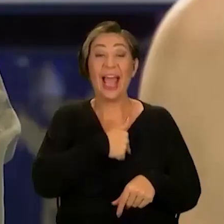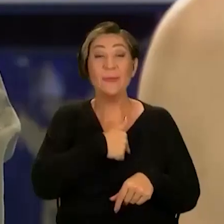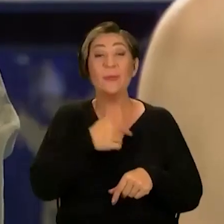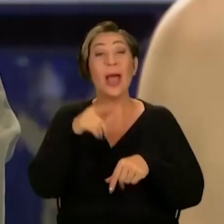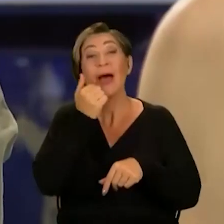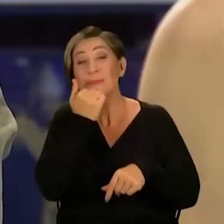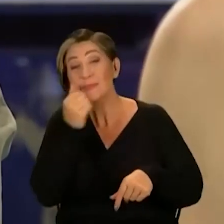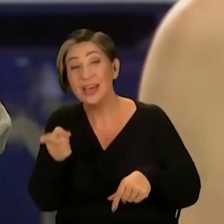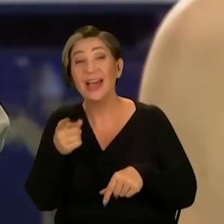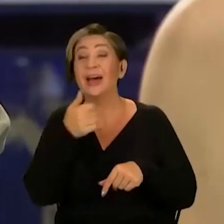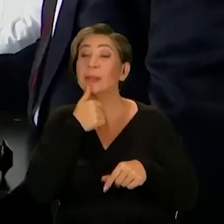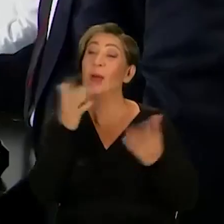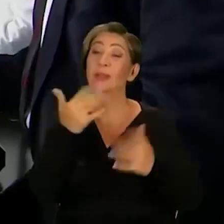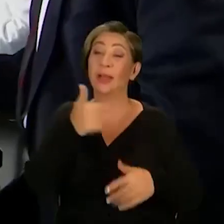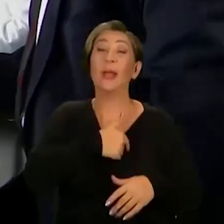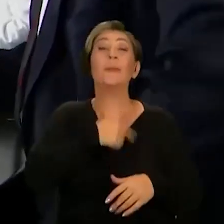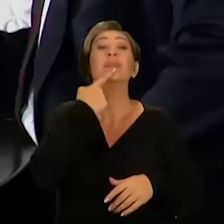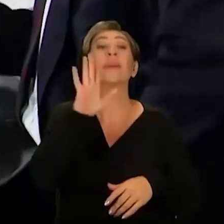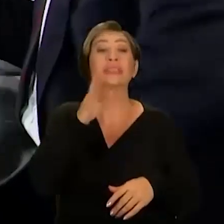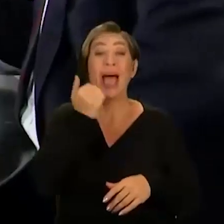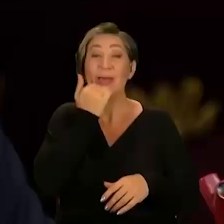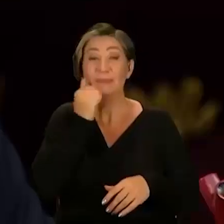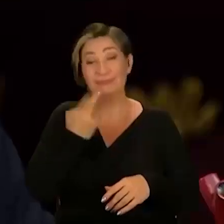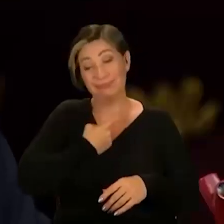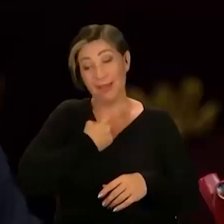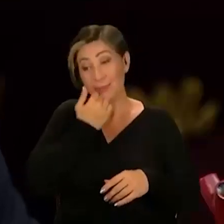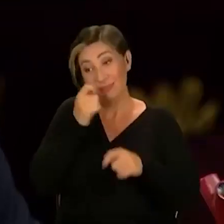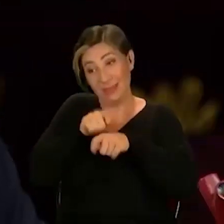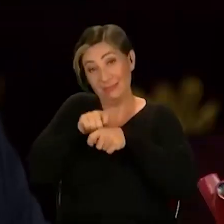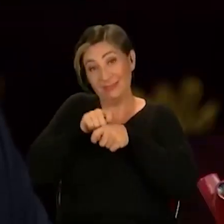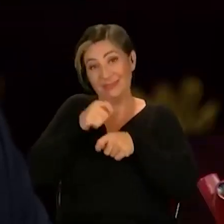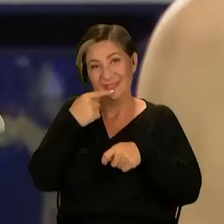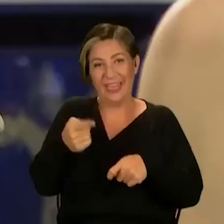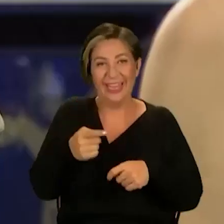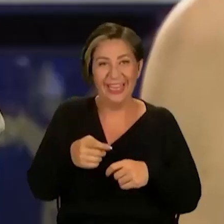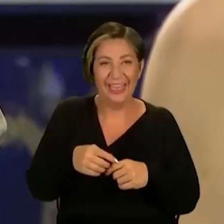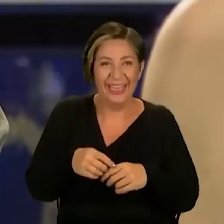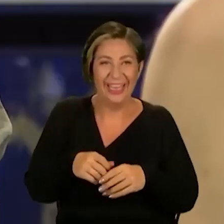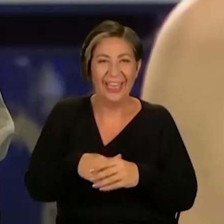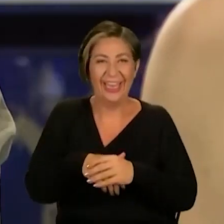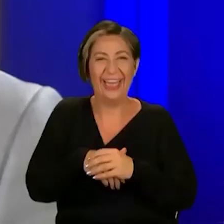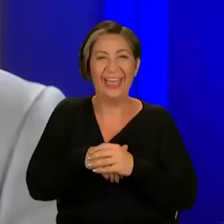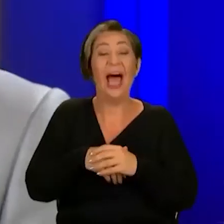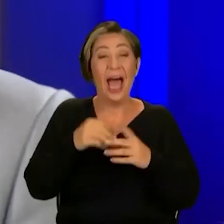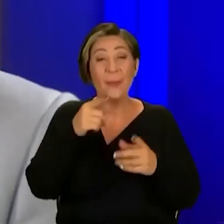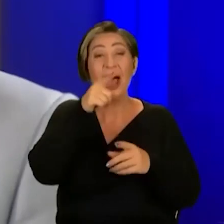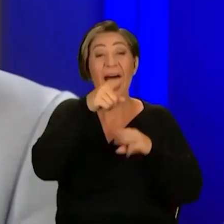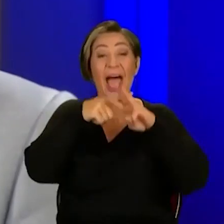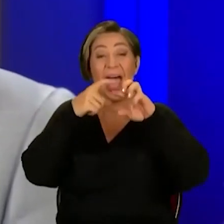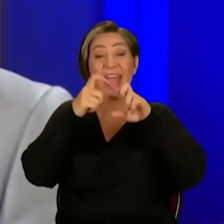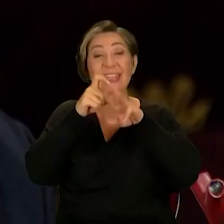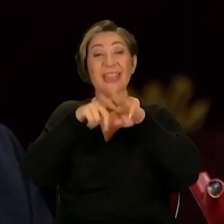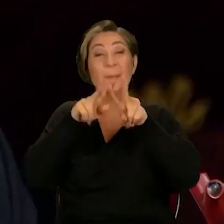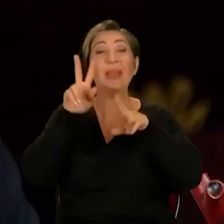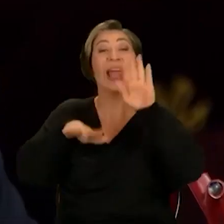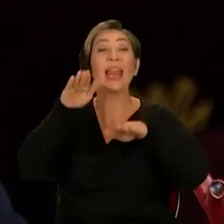mi dersen adam herhalde kalbim demeyecek. Ama ben o adama adam demem. O hasta Erdem'in reklamını yapmaz. O hasta Erdem'in